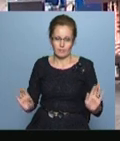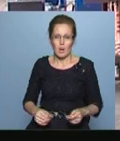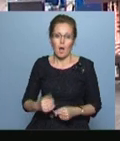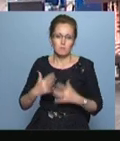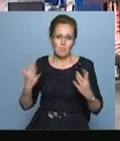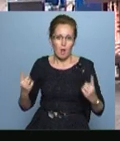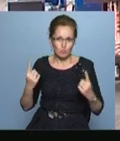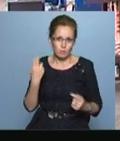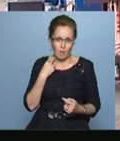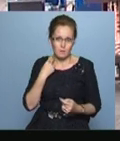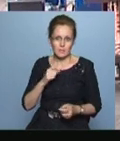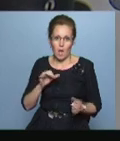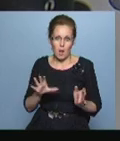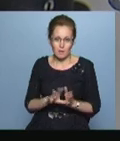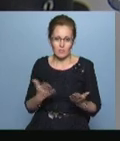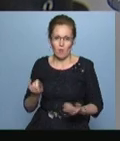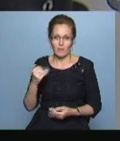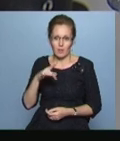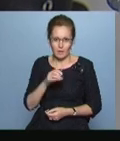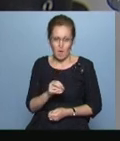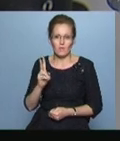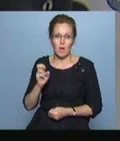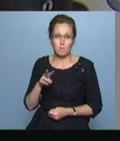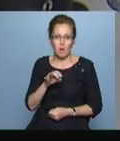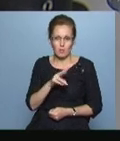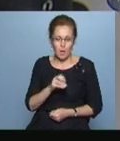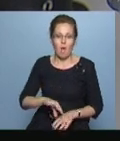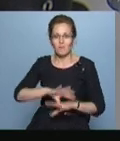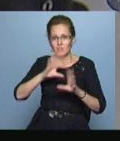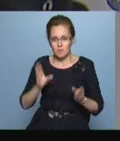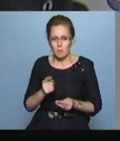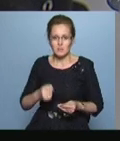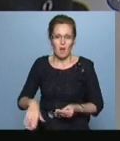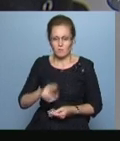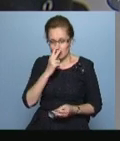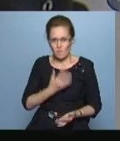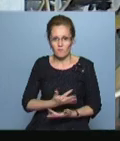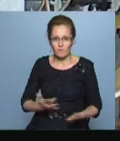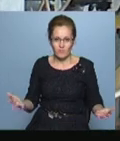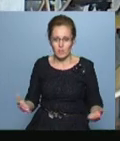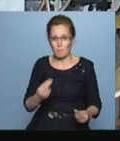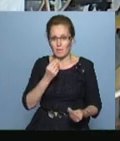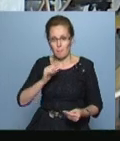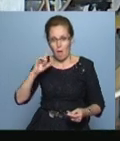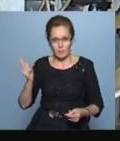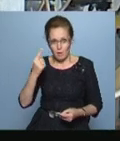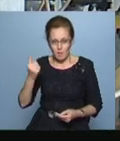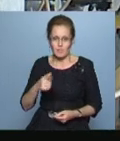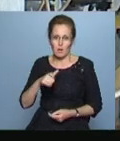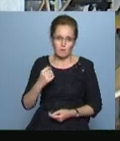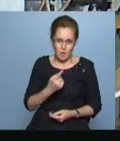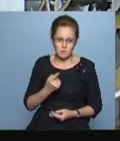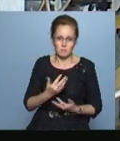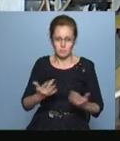электричество сегодня и в Игре, и в Камбарке, а в целом за все виды потребленных энергоресурсов, включая газ и тепло, общая